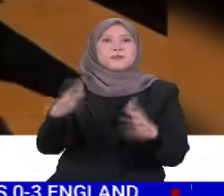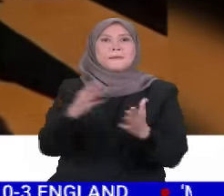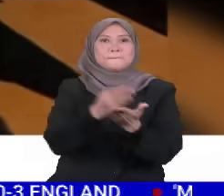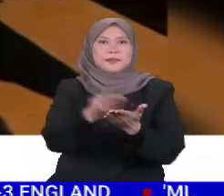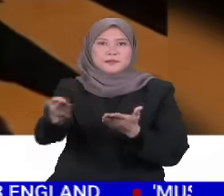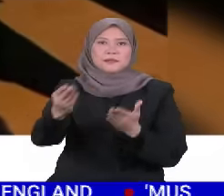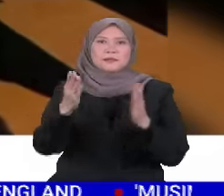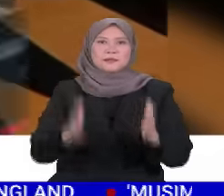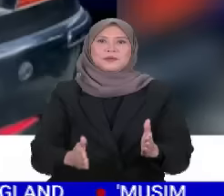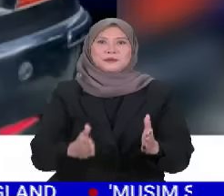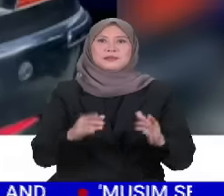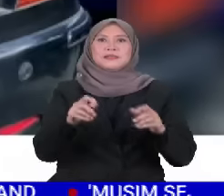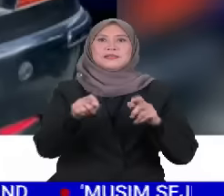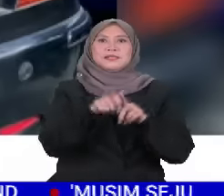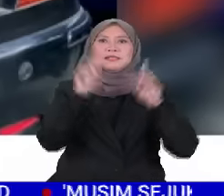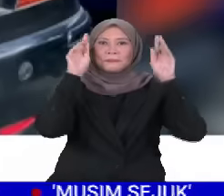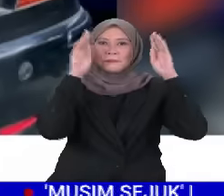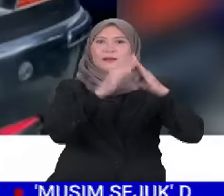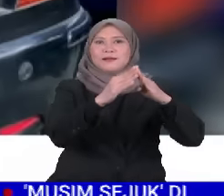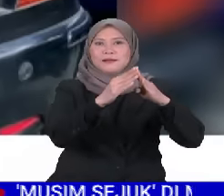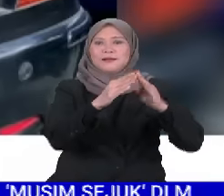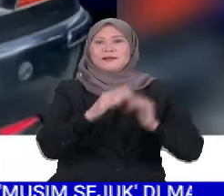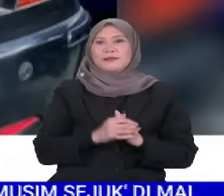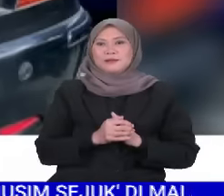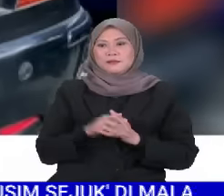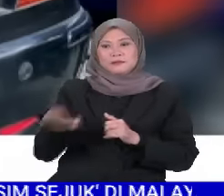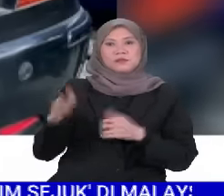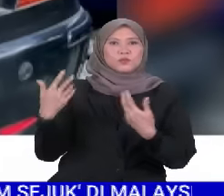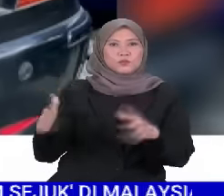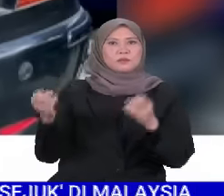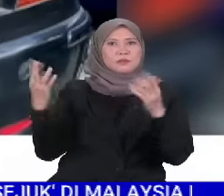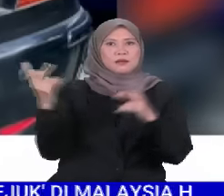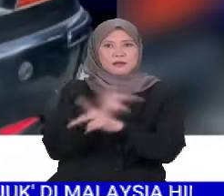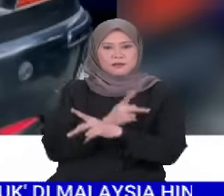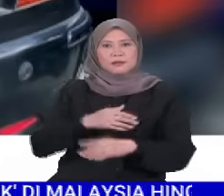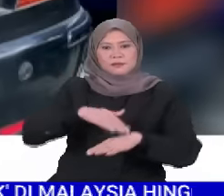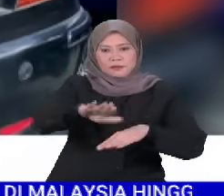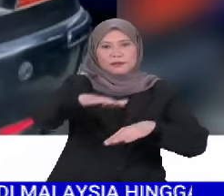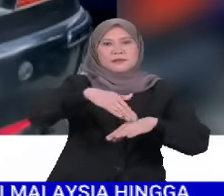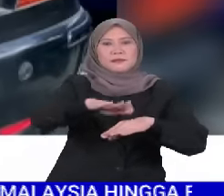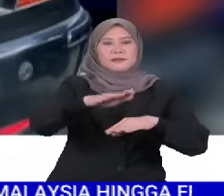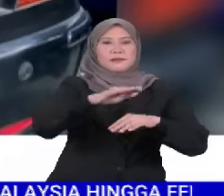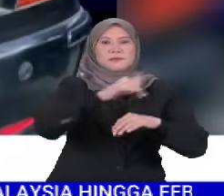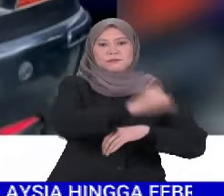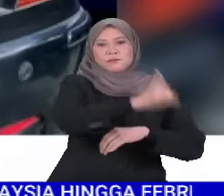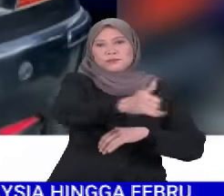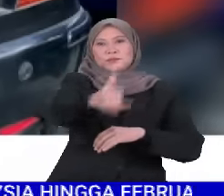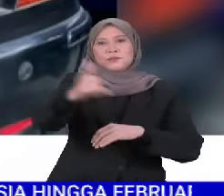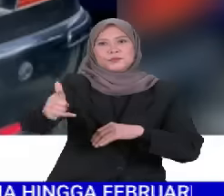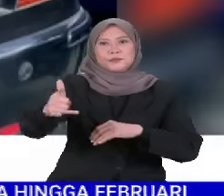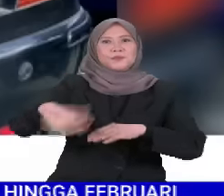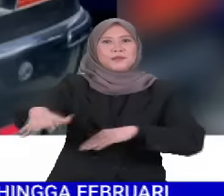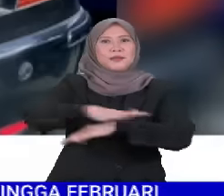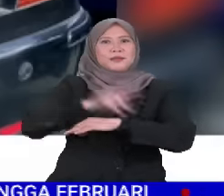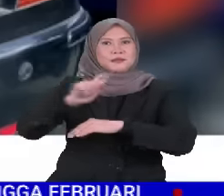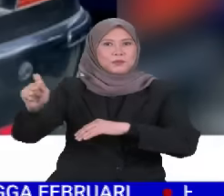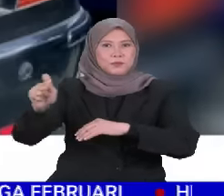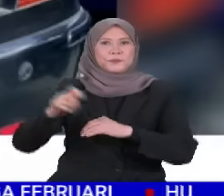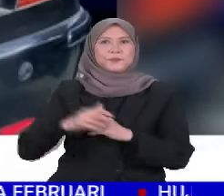seorang pelanggan yang berada di temeluh Pahang malah dia pernah beberapa kali melakukan penghantaran ke negeri-negeri di pantai timur